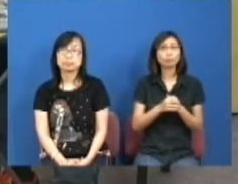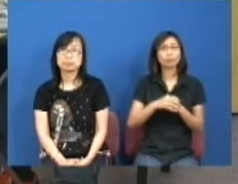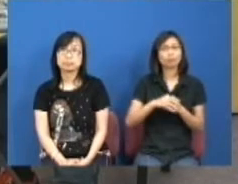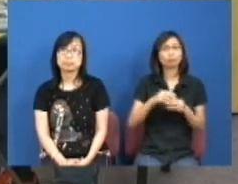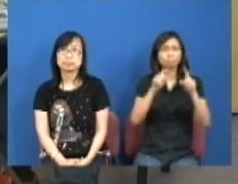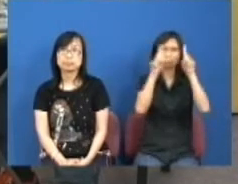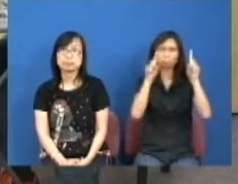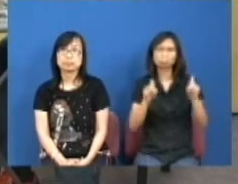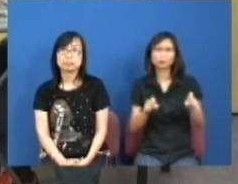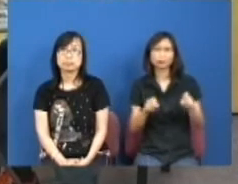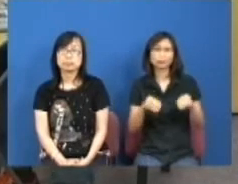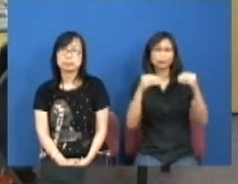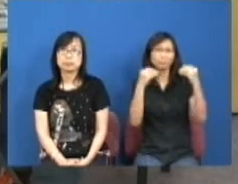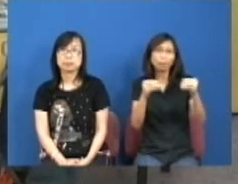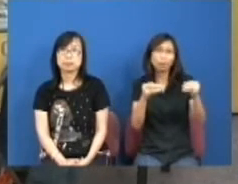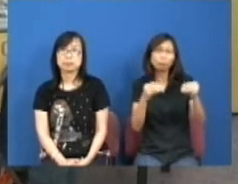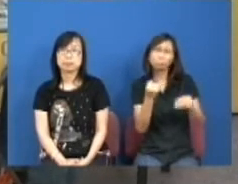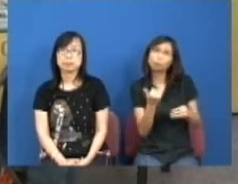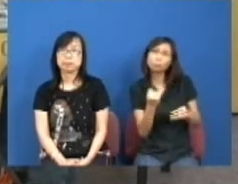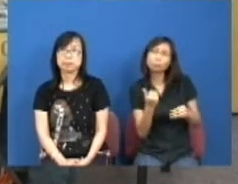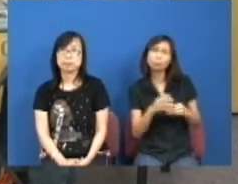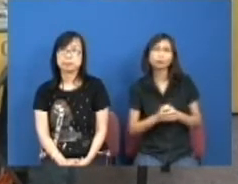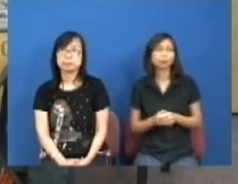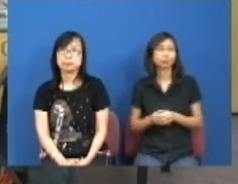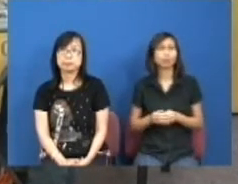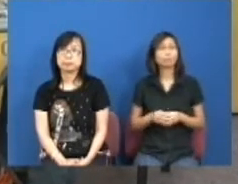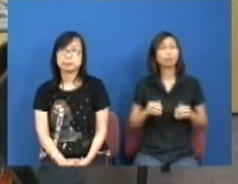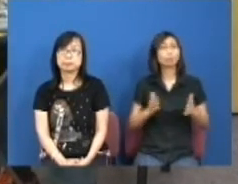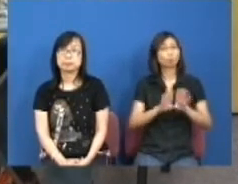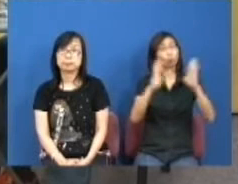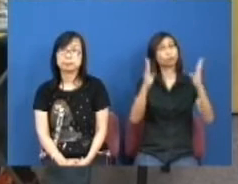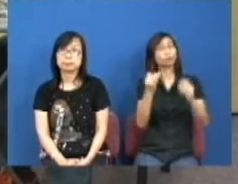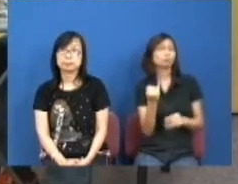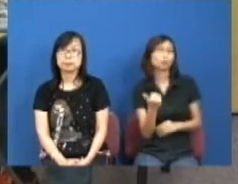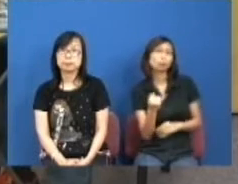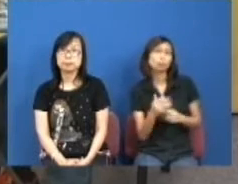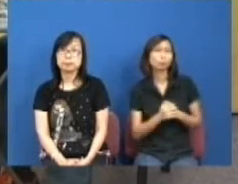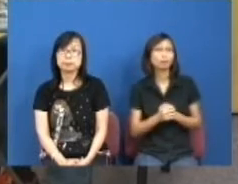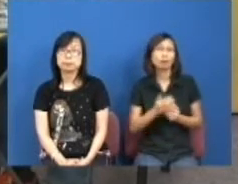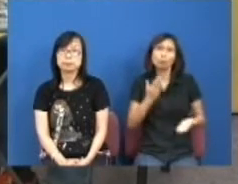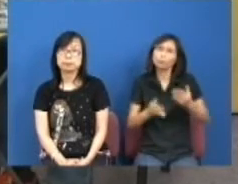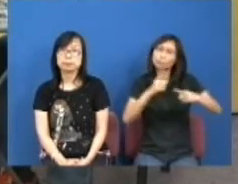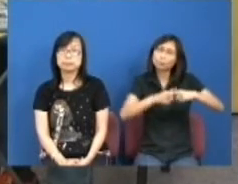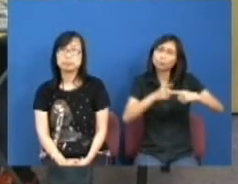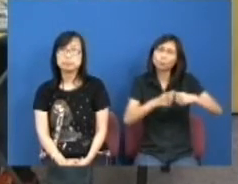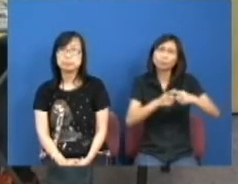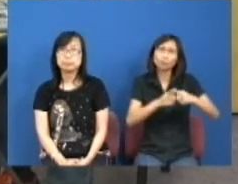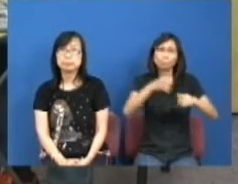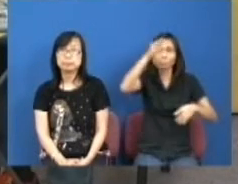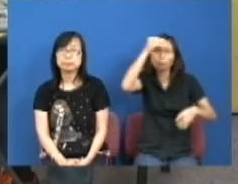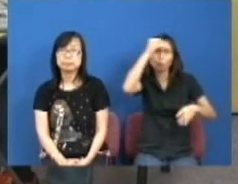題就係話係唔係教定唔教，推定唔推啊？定係其實個課程背後，香港人咁多年逃